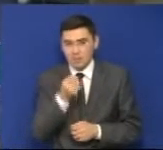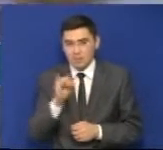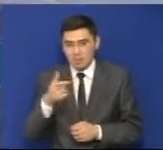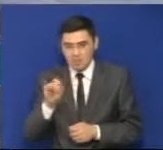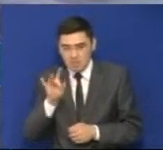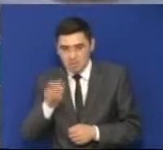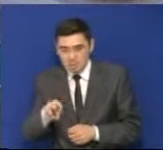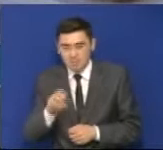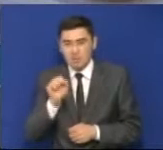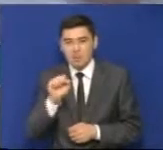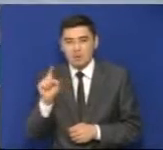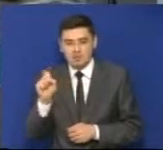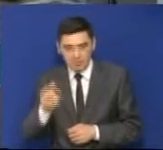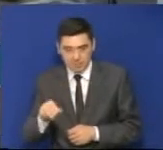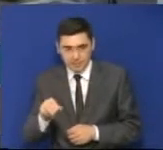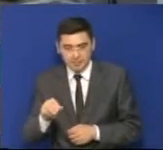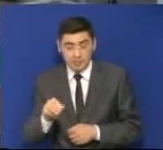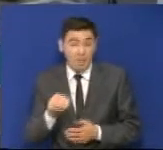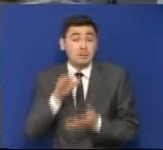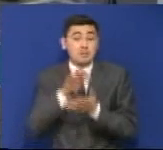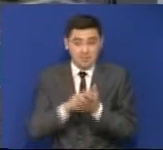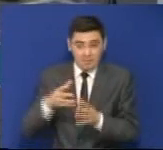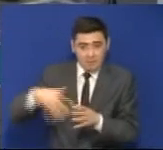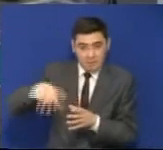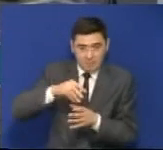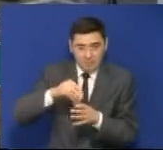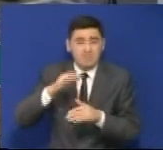және Азат Сәрпеков. Енді олардың келесі іріктеу